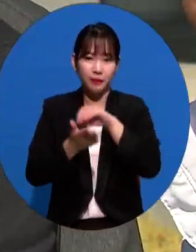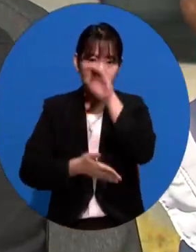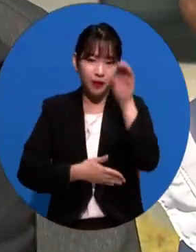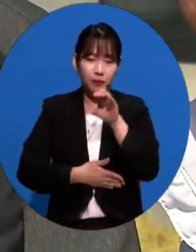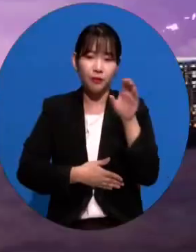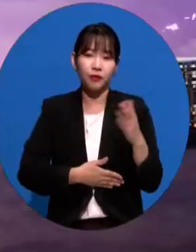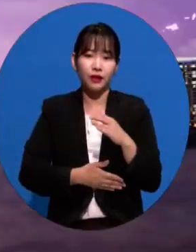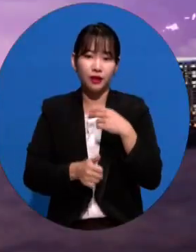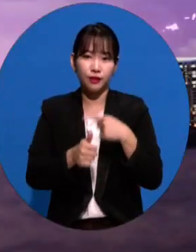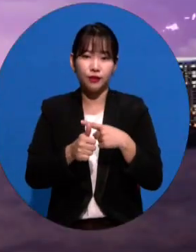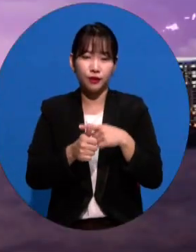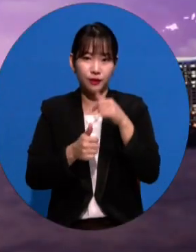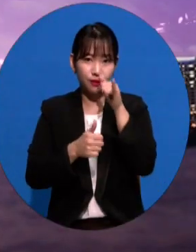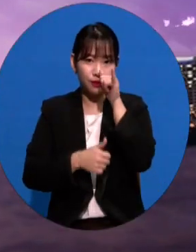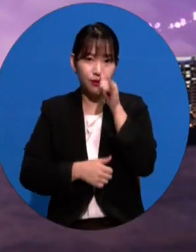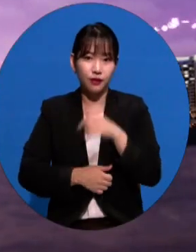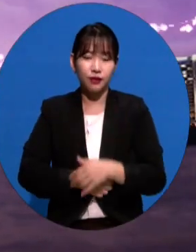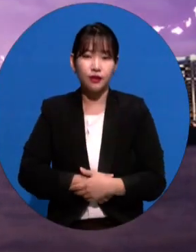있습니다.